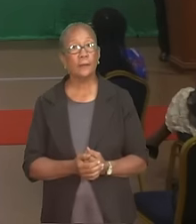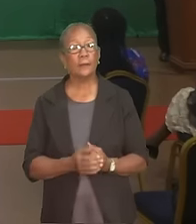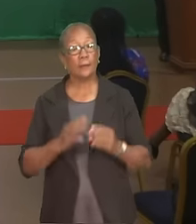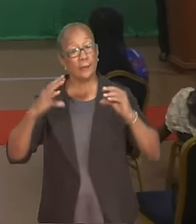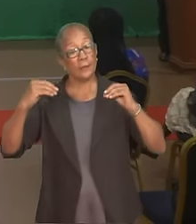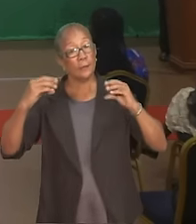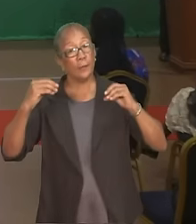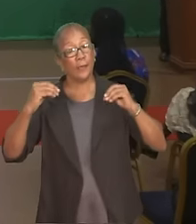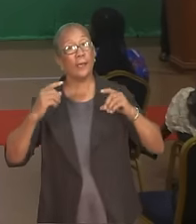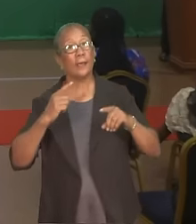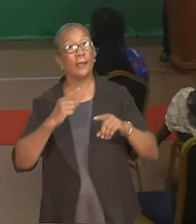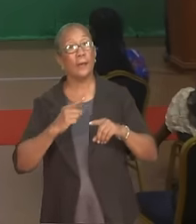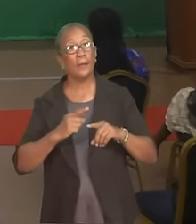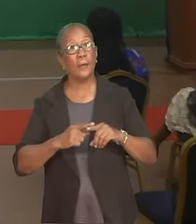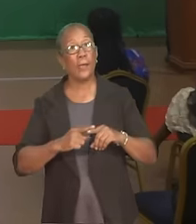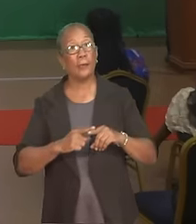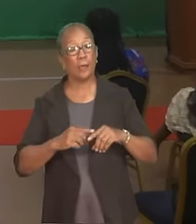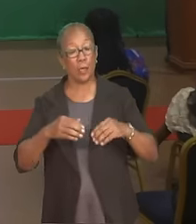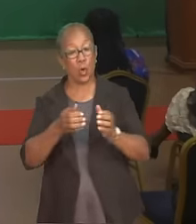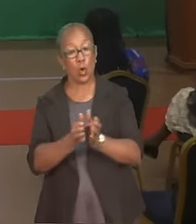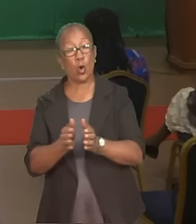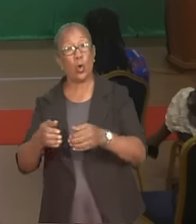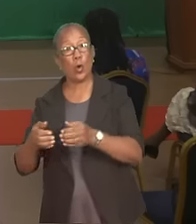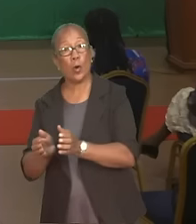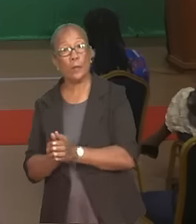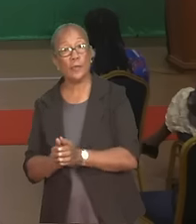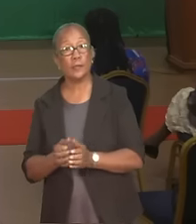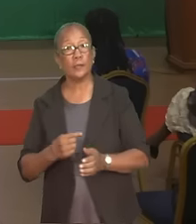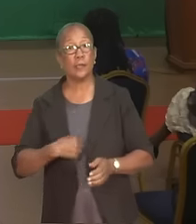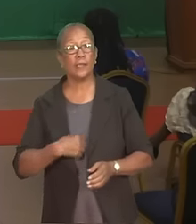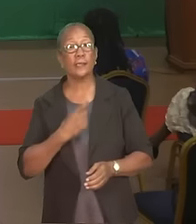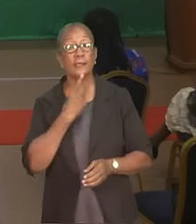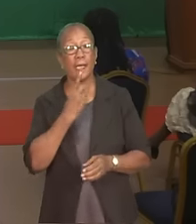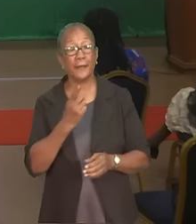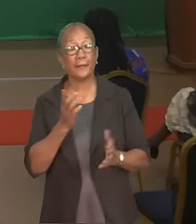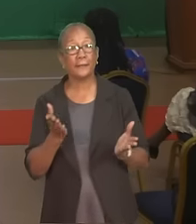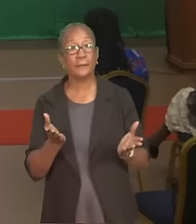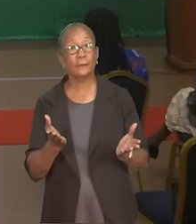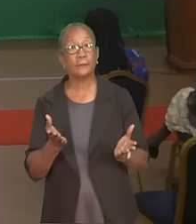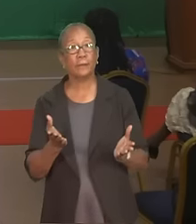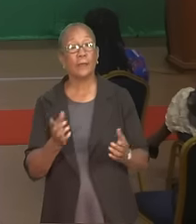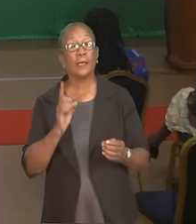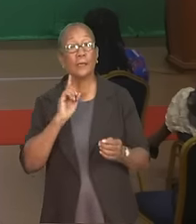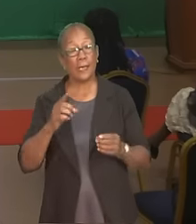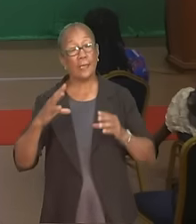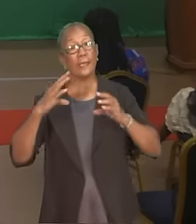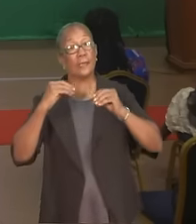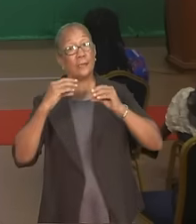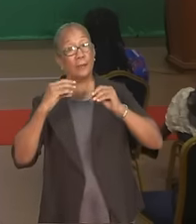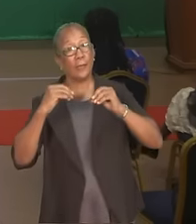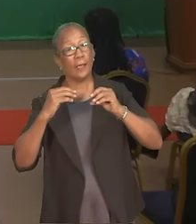de EBS-tarievencommissie, ik moet aangeven dat die gesprekken...